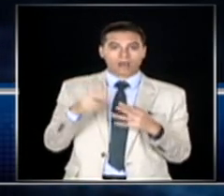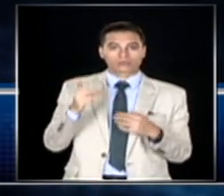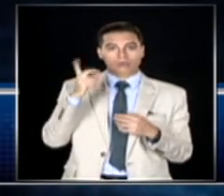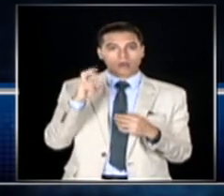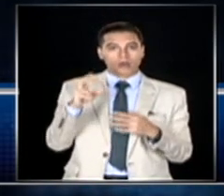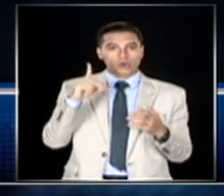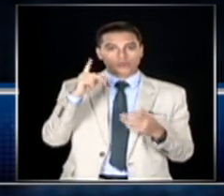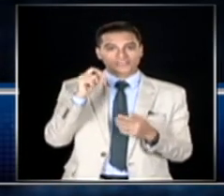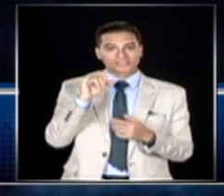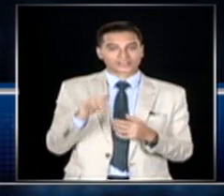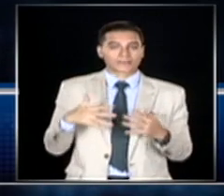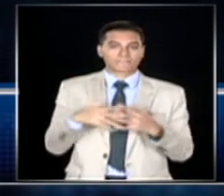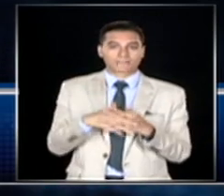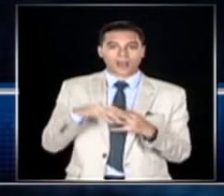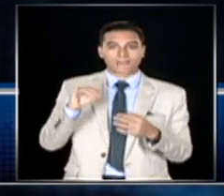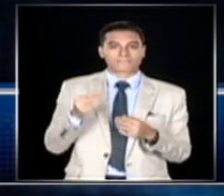ومايا نصري؟